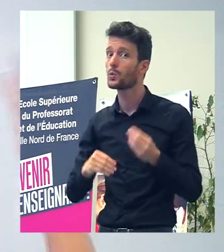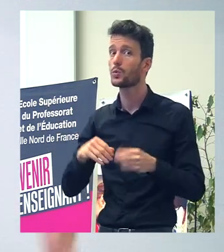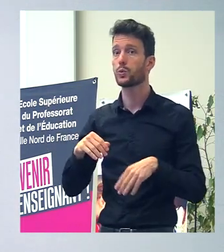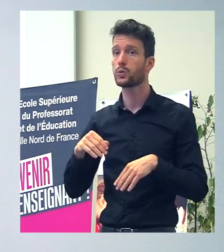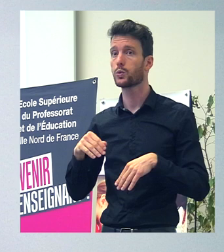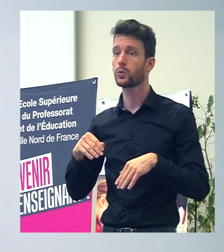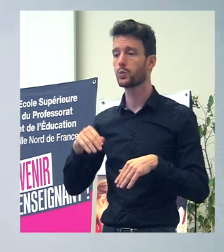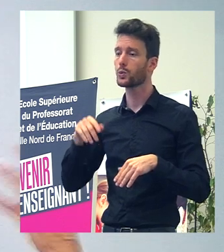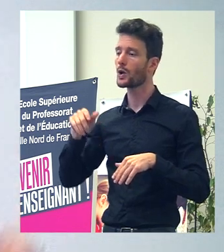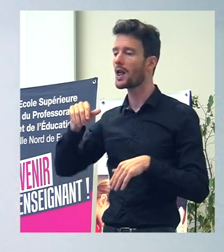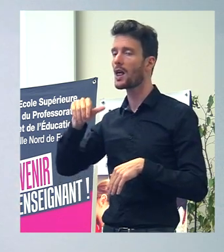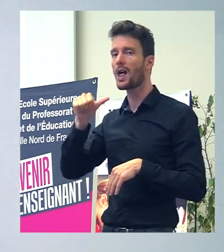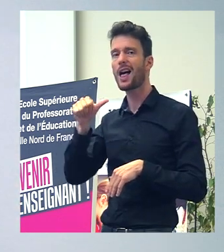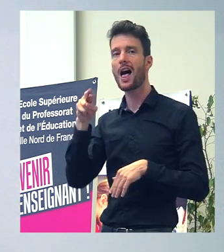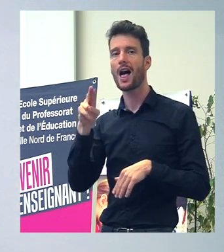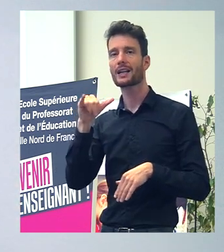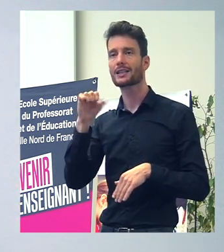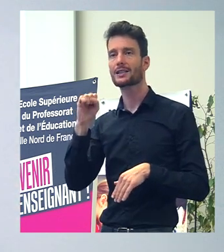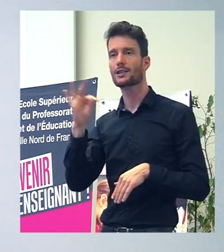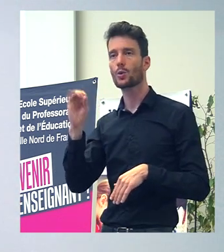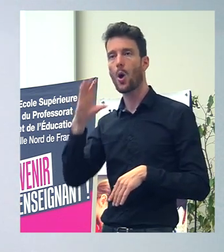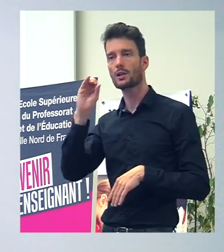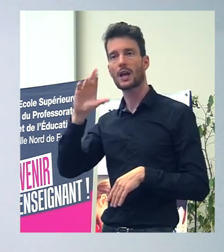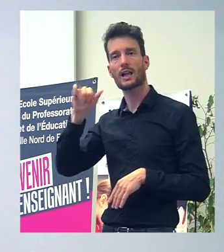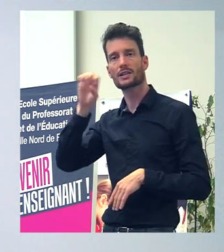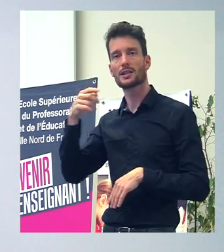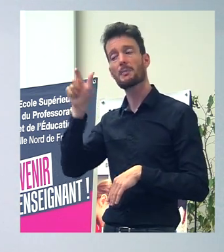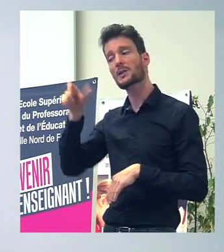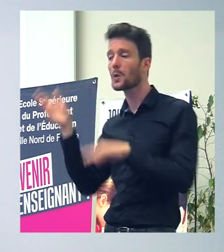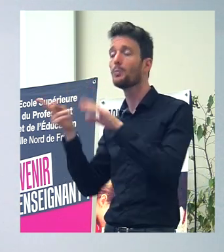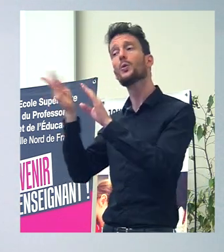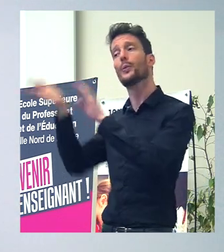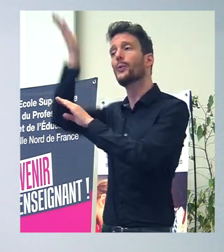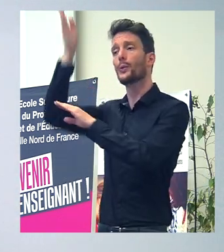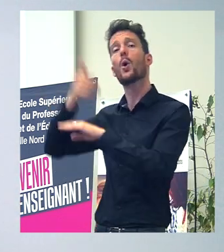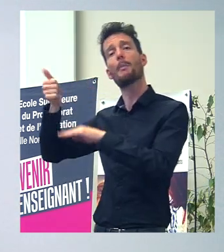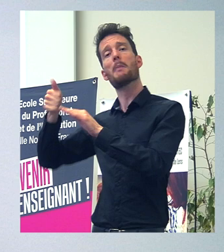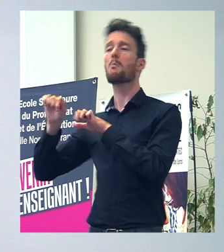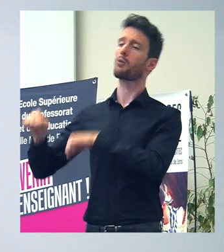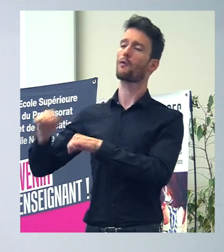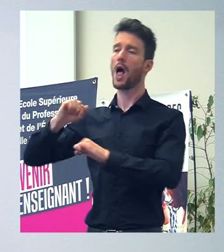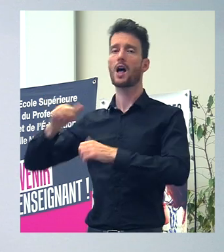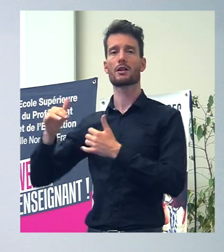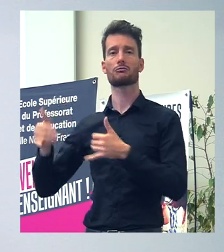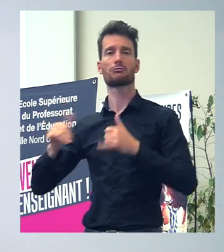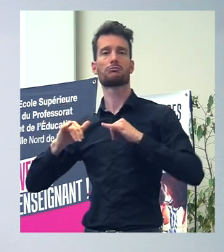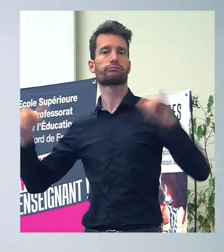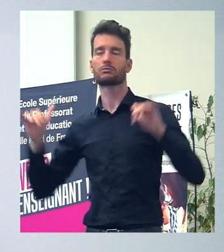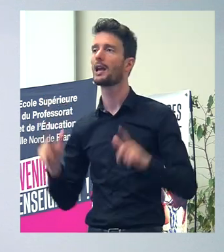des élites. Bref, tout ça, ça mérite d'être réfléchi et discuté en matière d'enseignement civique.